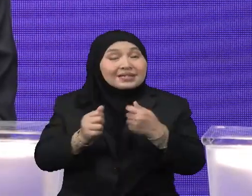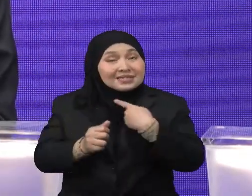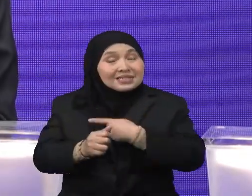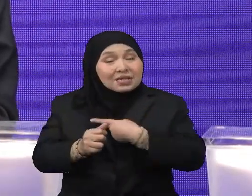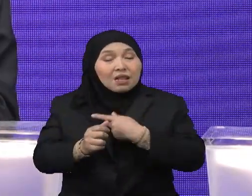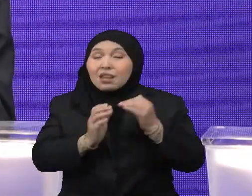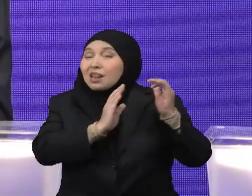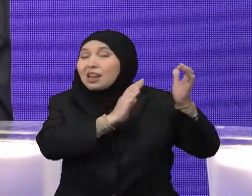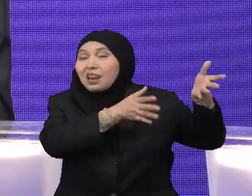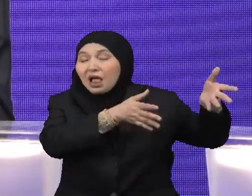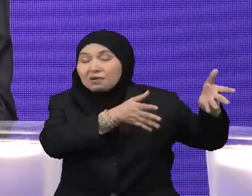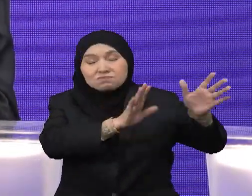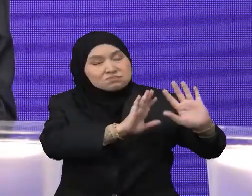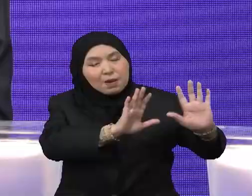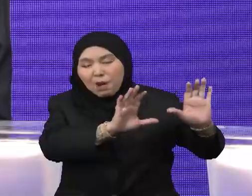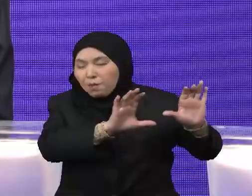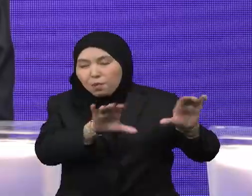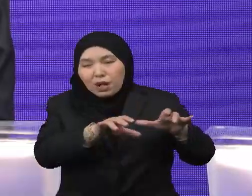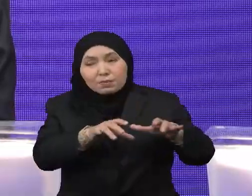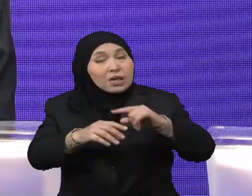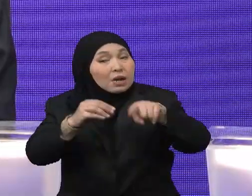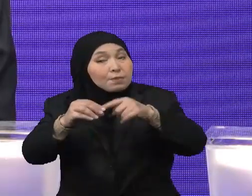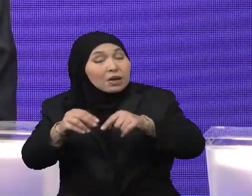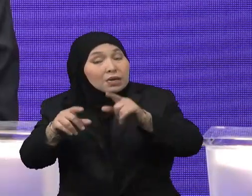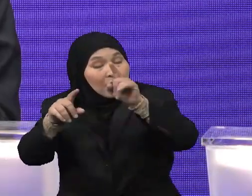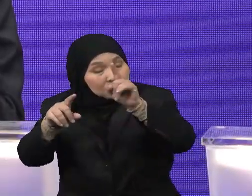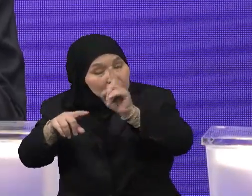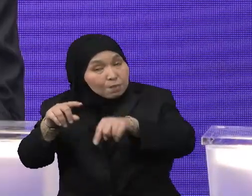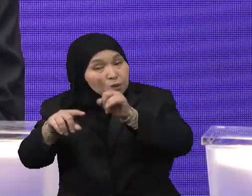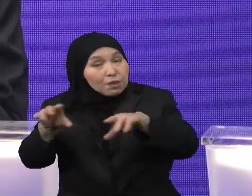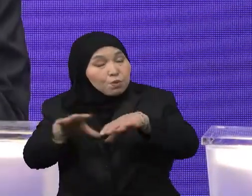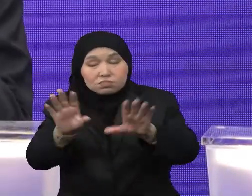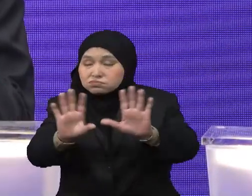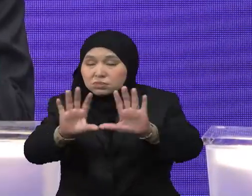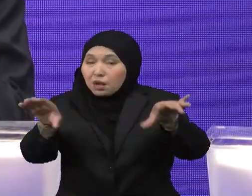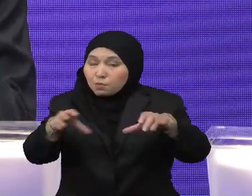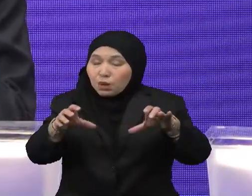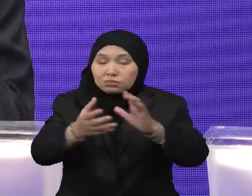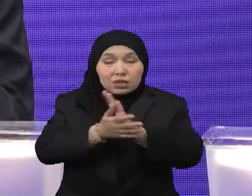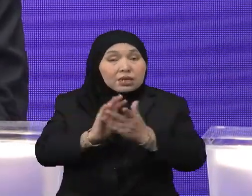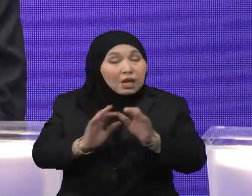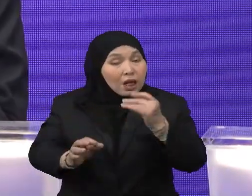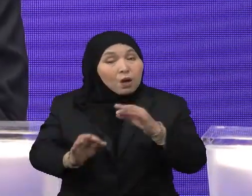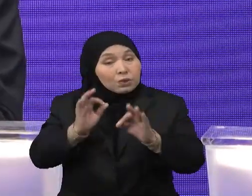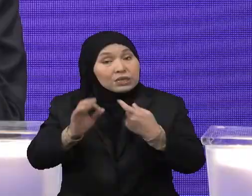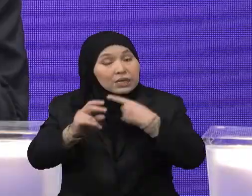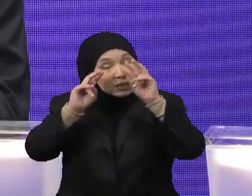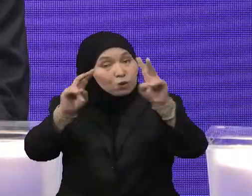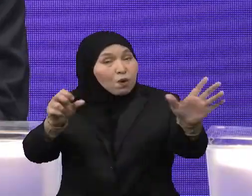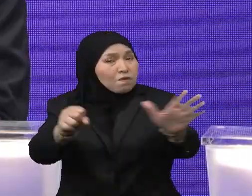meninggalkan perkara-perkara yang dilarang oleh Allah subhanahu wa taala jadi ayat ini kalau kita lihat secara penuh dia